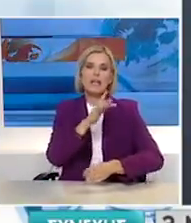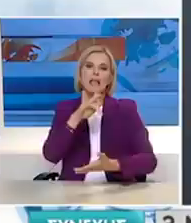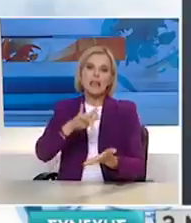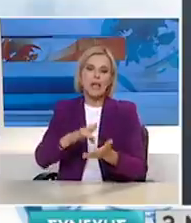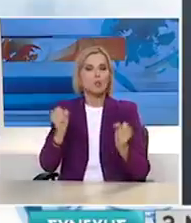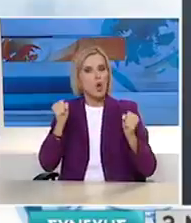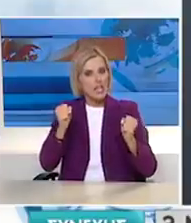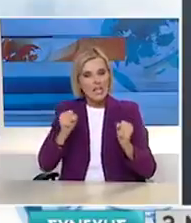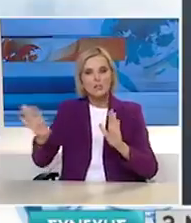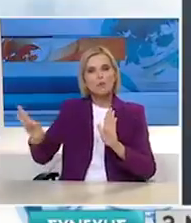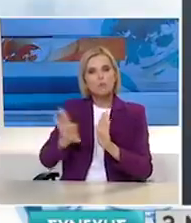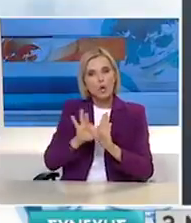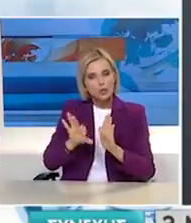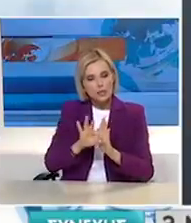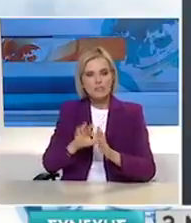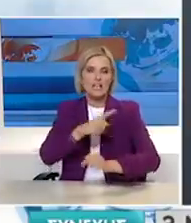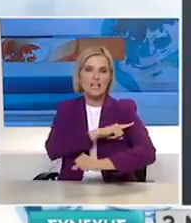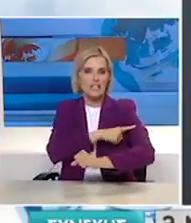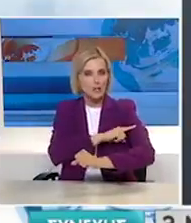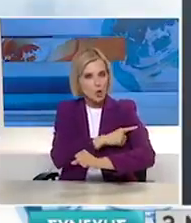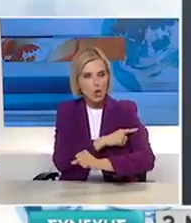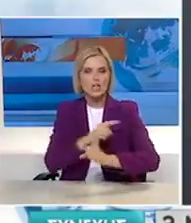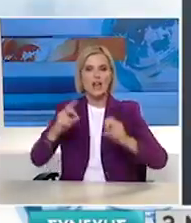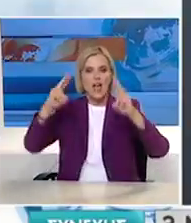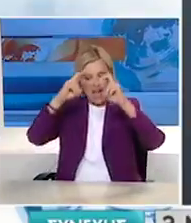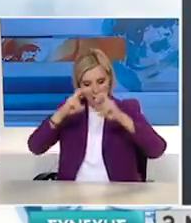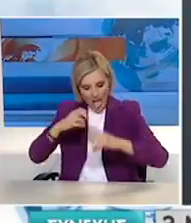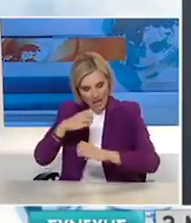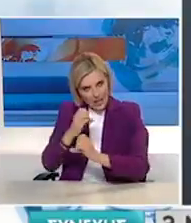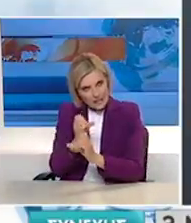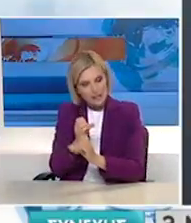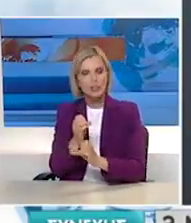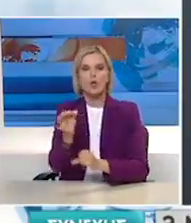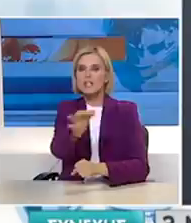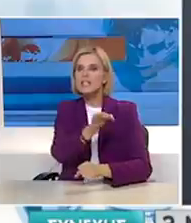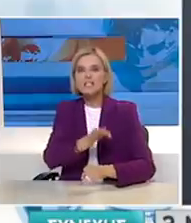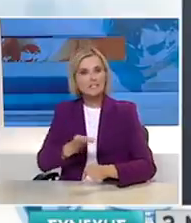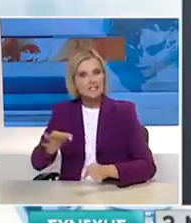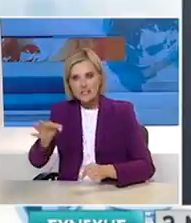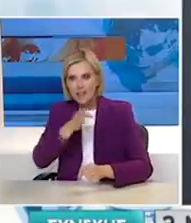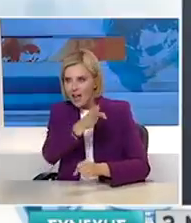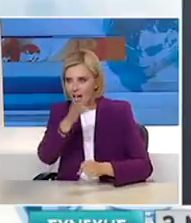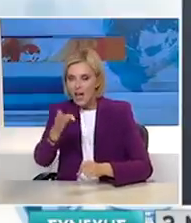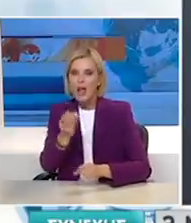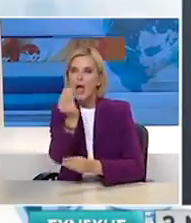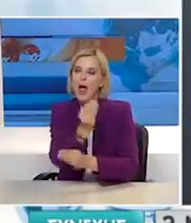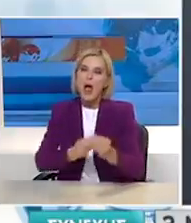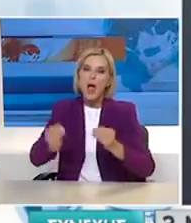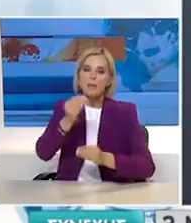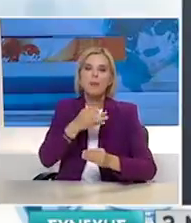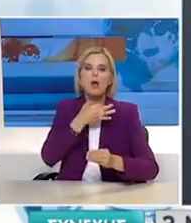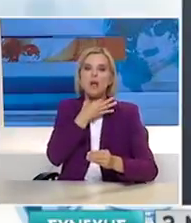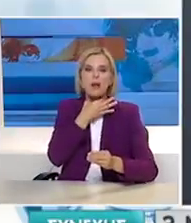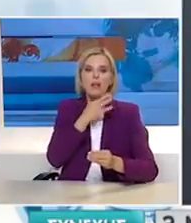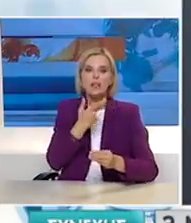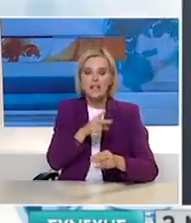υγείας, δρομολογούμε την εγκατάσταση νέων αναλυτών για τεστ στα νησιά και επίσης εξασφαλίζουμε επιπλέον κλίνες, ειδικά για τον COVID-19 στα νησιά